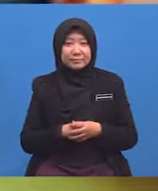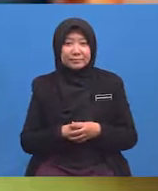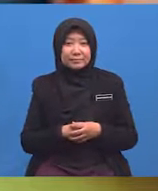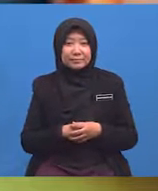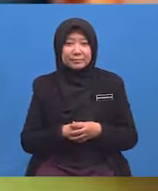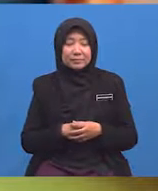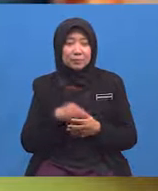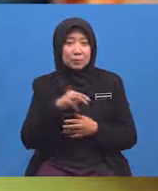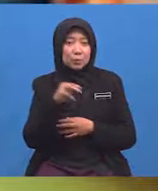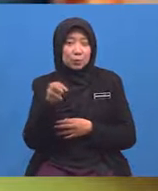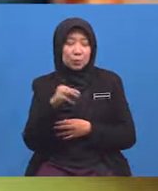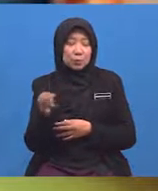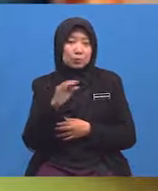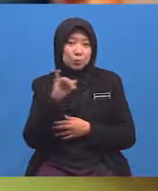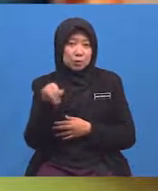pada hari ini.